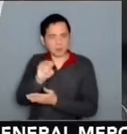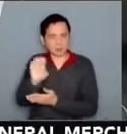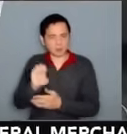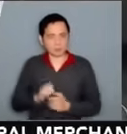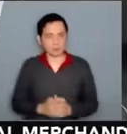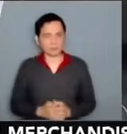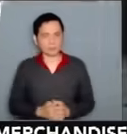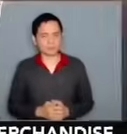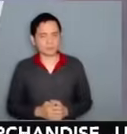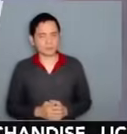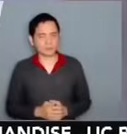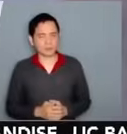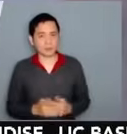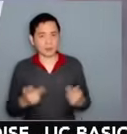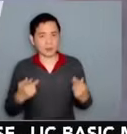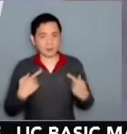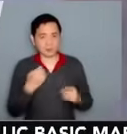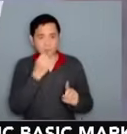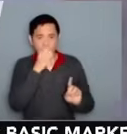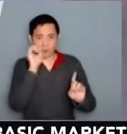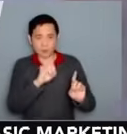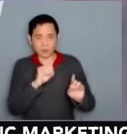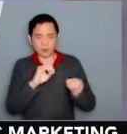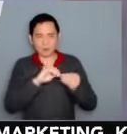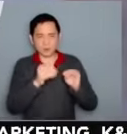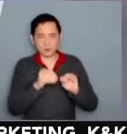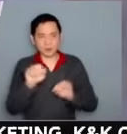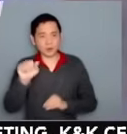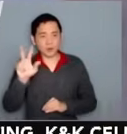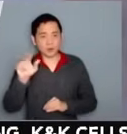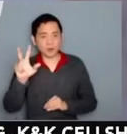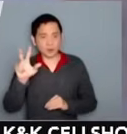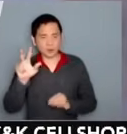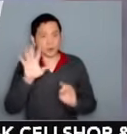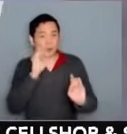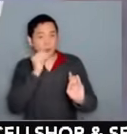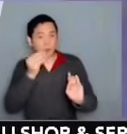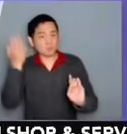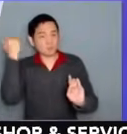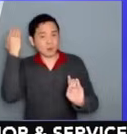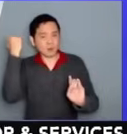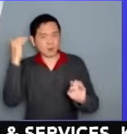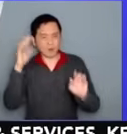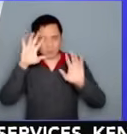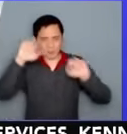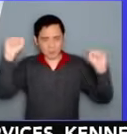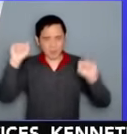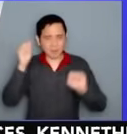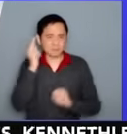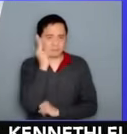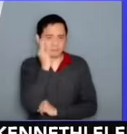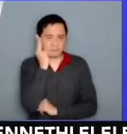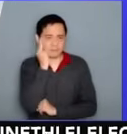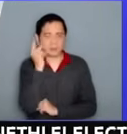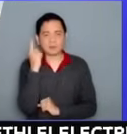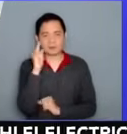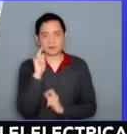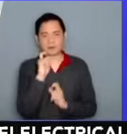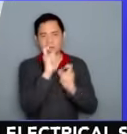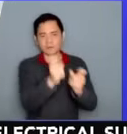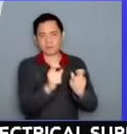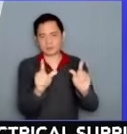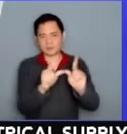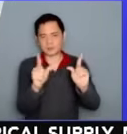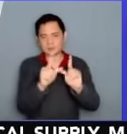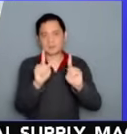order number 13 ni dating Pangulong Rodrigo Duterte para sa pag-regulate at pagbibigay ng lisensya sa gambling